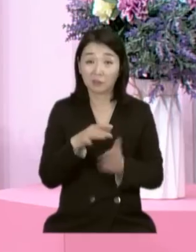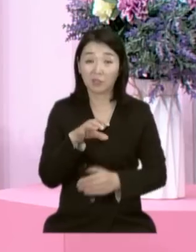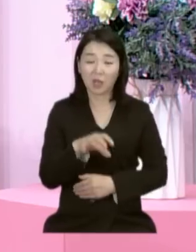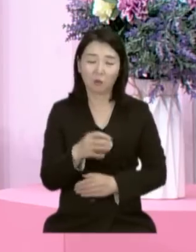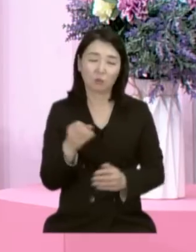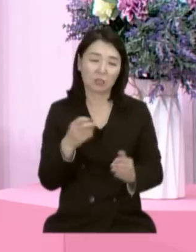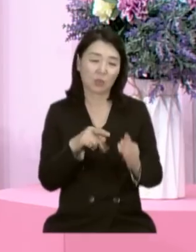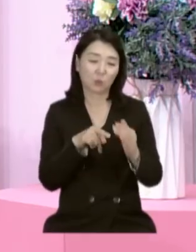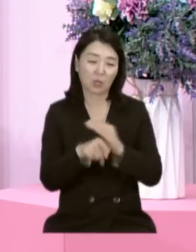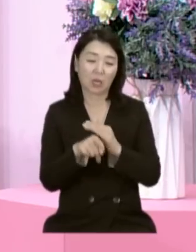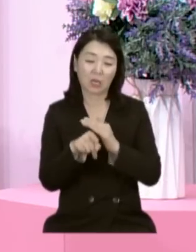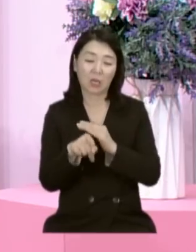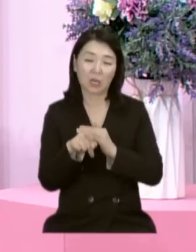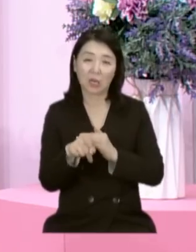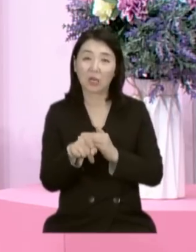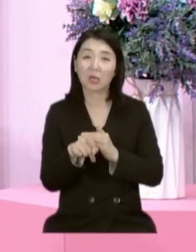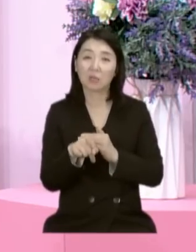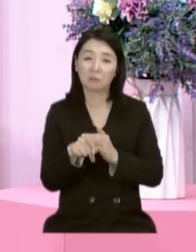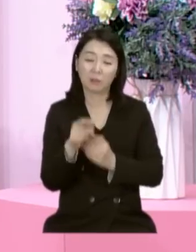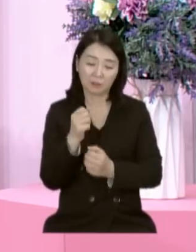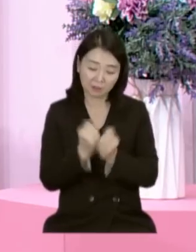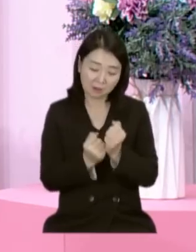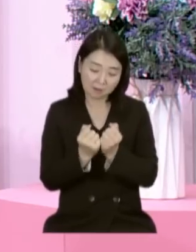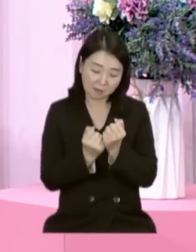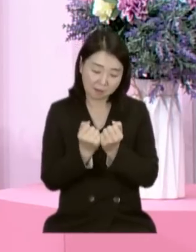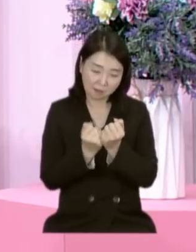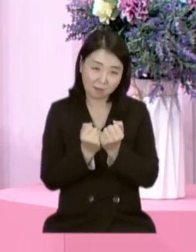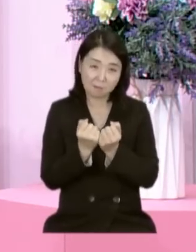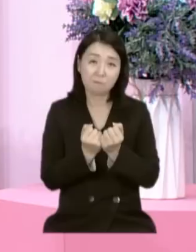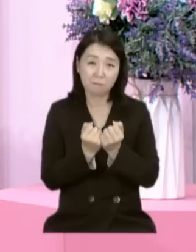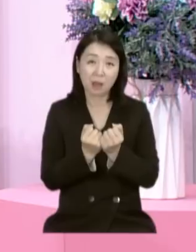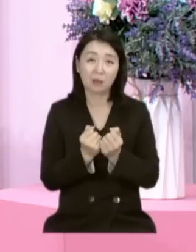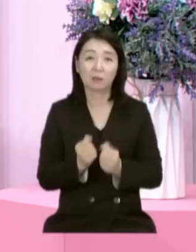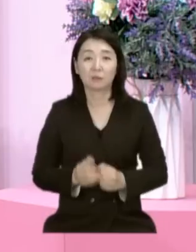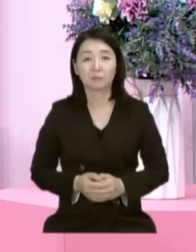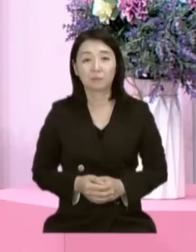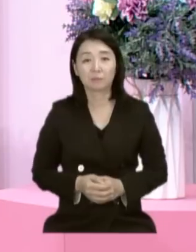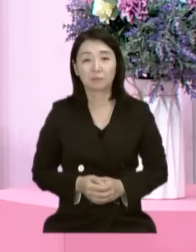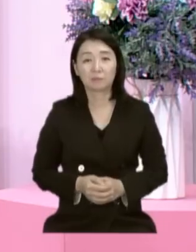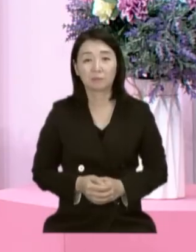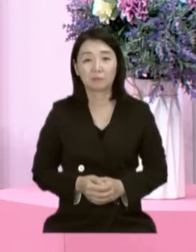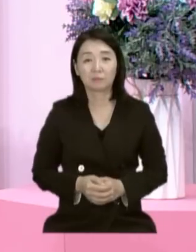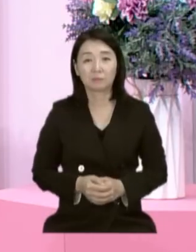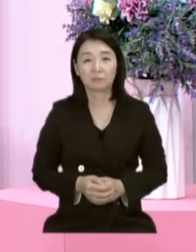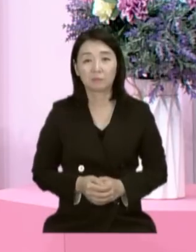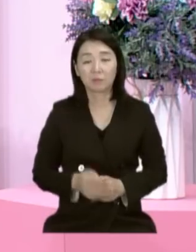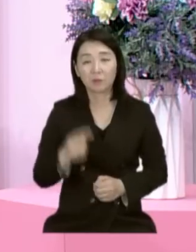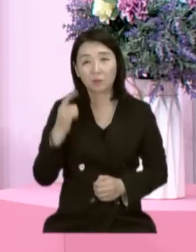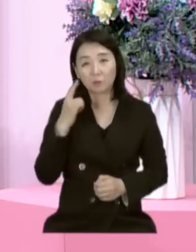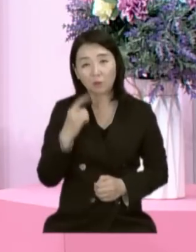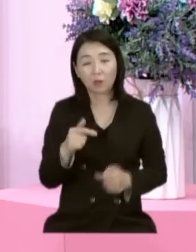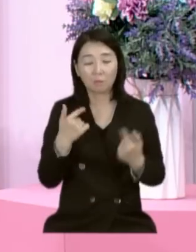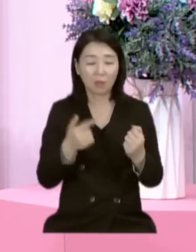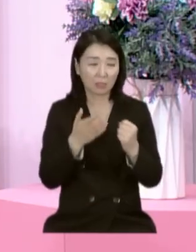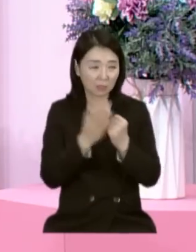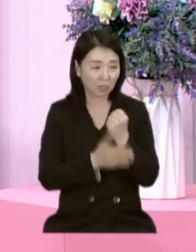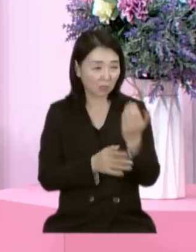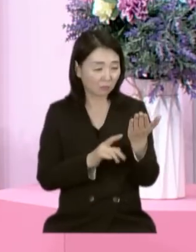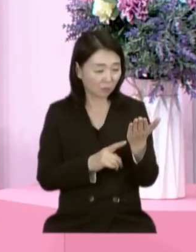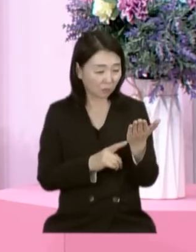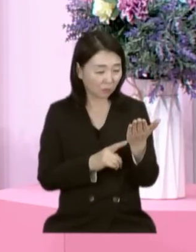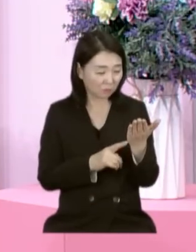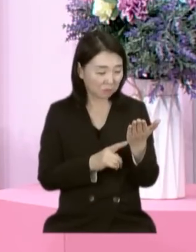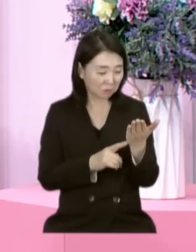이렇게 자주 가셔서 이제 그런 내용을 설명을 하고 뭐 보면 매일 이제 사진을 꺼내놓고